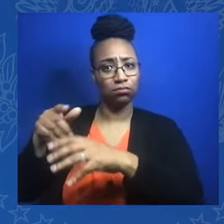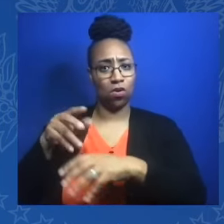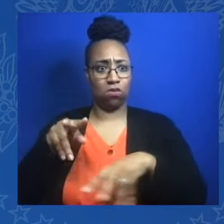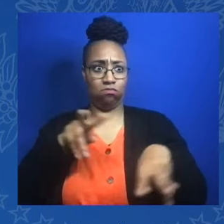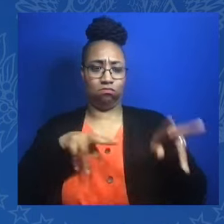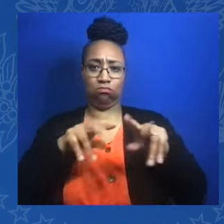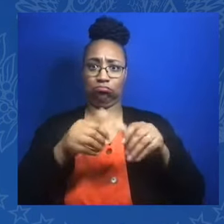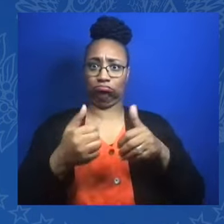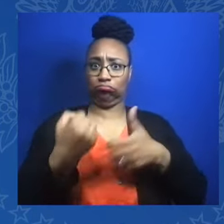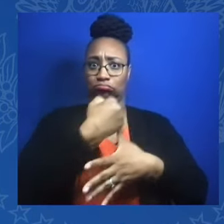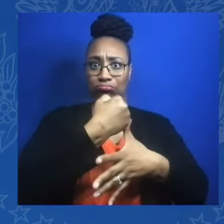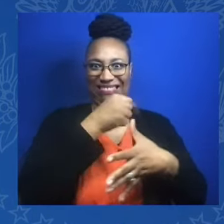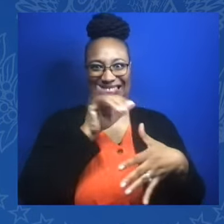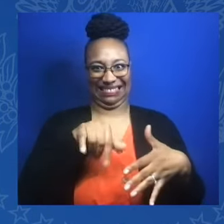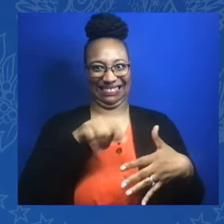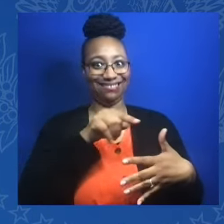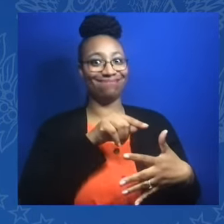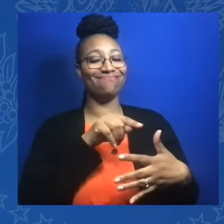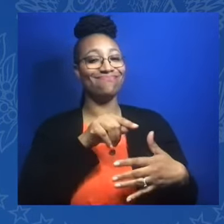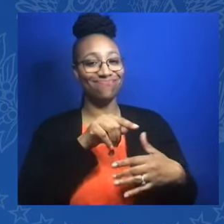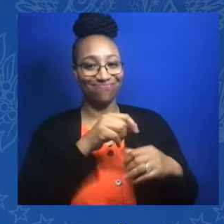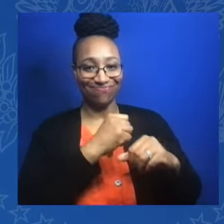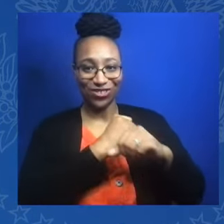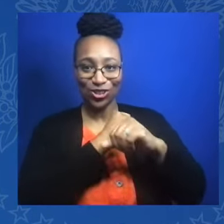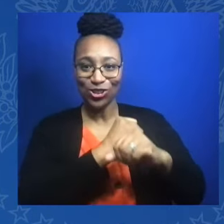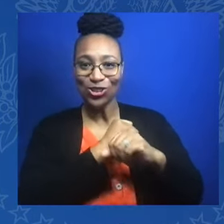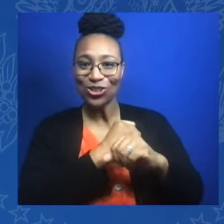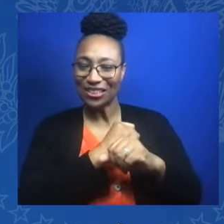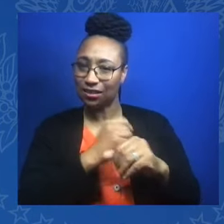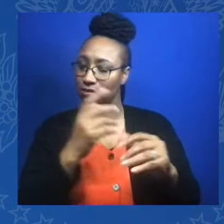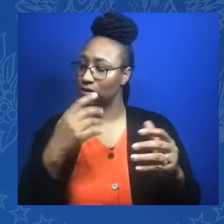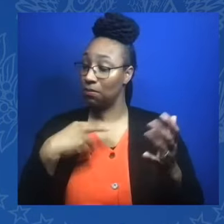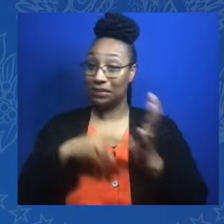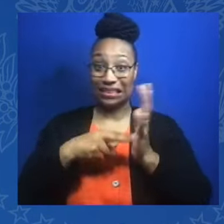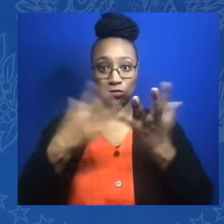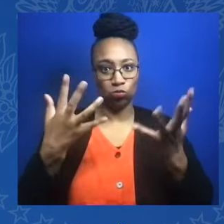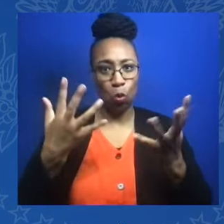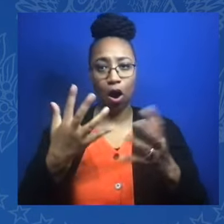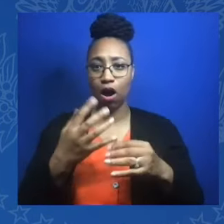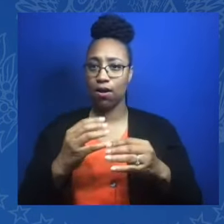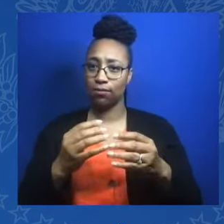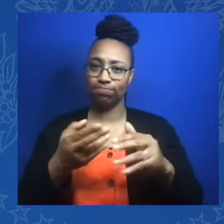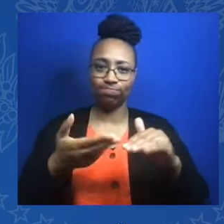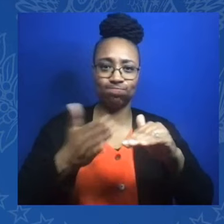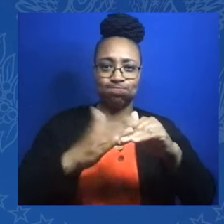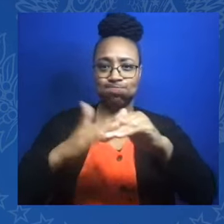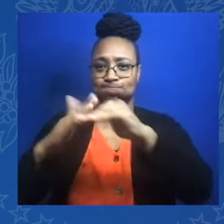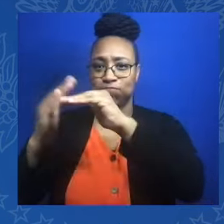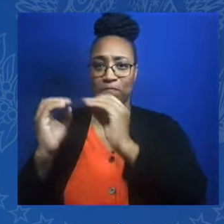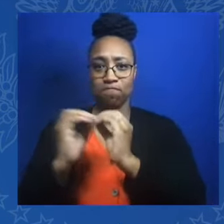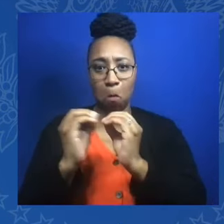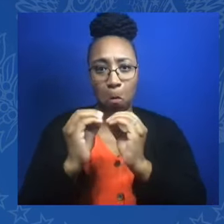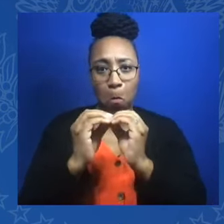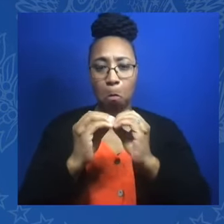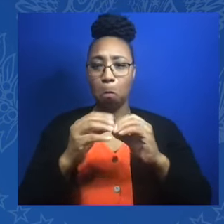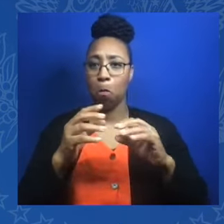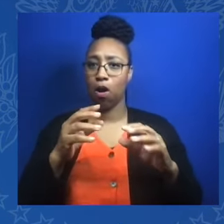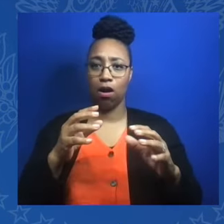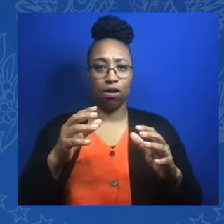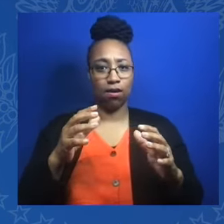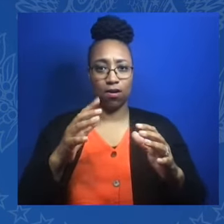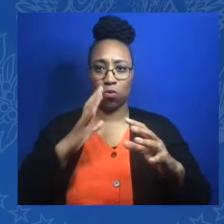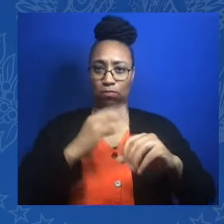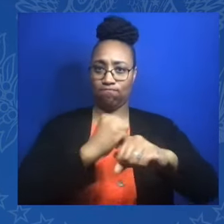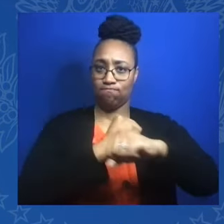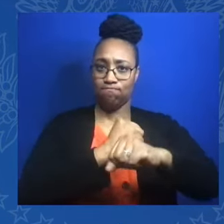plus rapidement. Et je sais que vous êtes d'accord, Monsieur le Président. Je me souviens de la discussion qu'on a